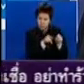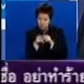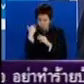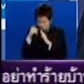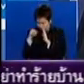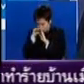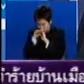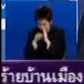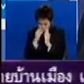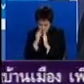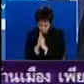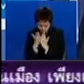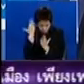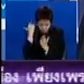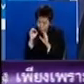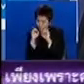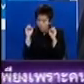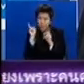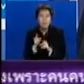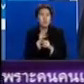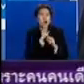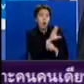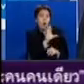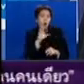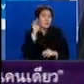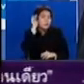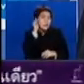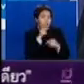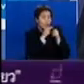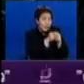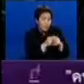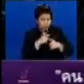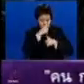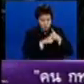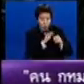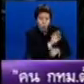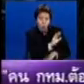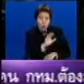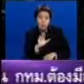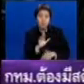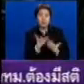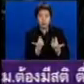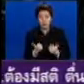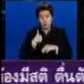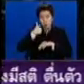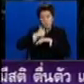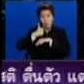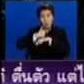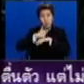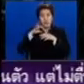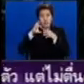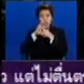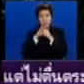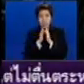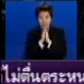ในพิธีกรรมทางพราหมณ์ไทยนะครับแต่ว่าเป็นความเชื่อส่วนบุคคลเท่านั้นครับพระราชครูวามเทพมุนีหัวหน้าพราหมณ์เทวสถานบวชพ